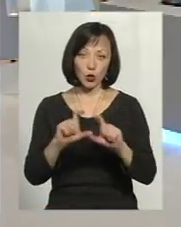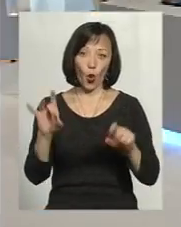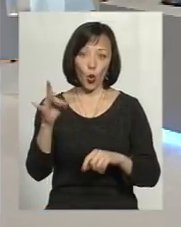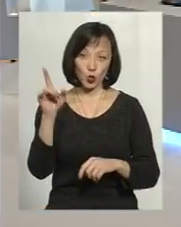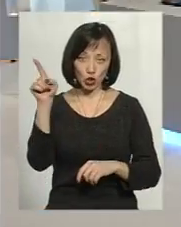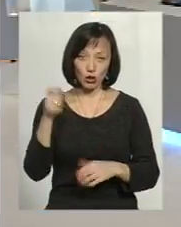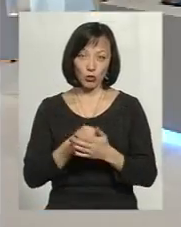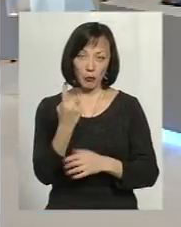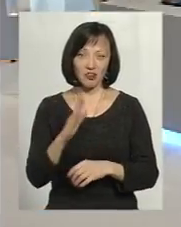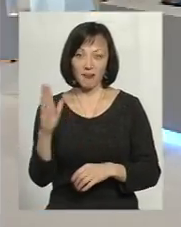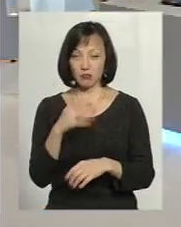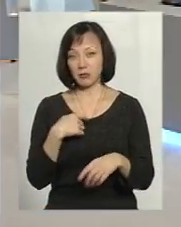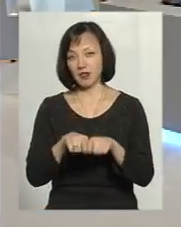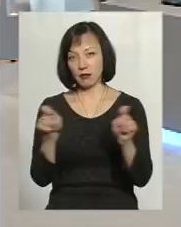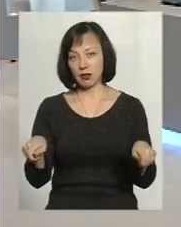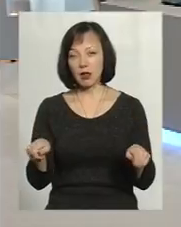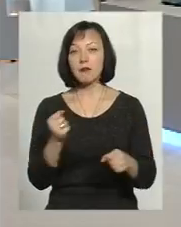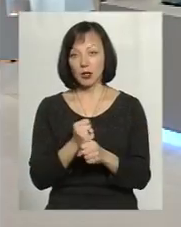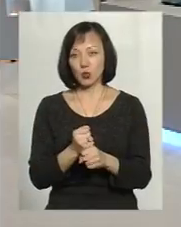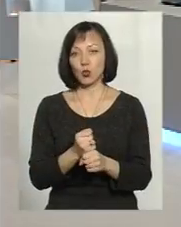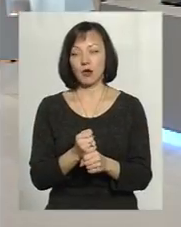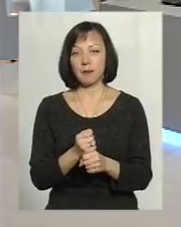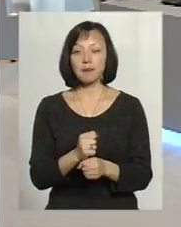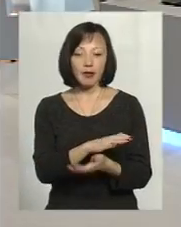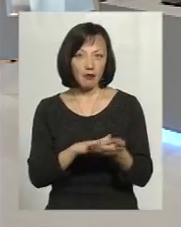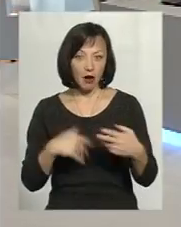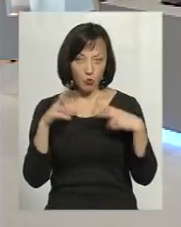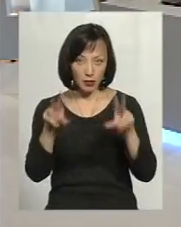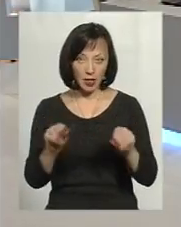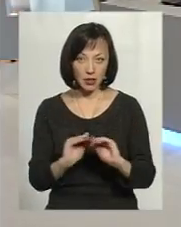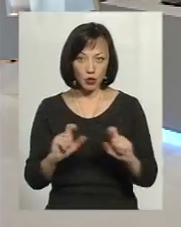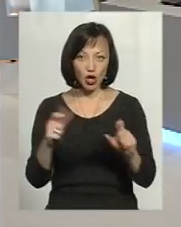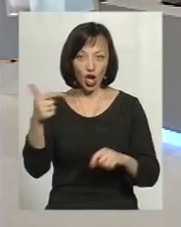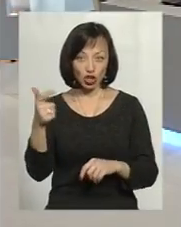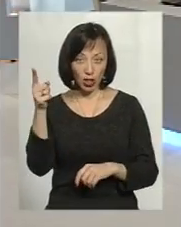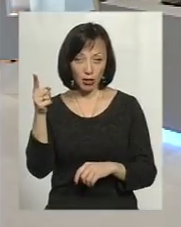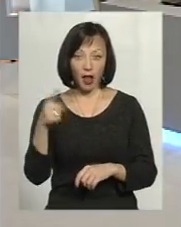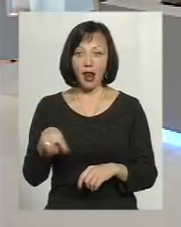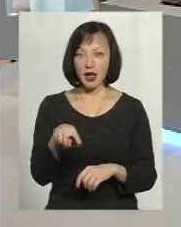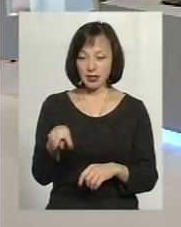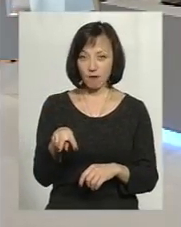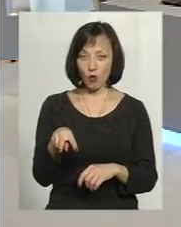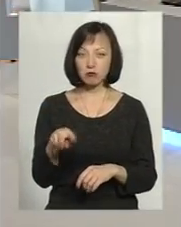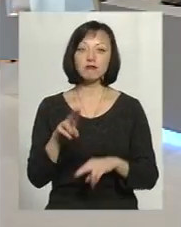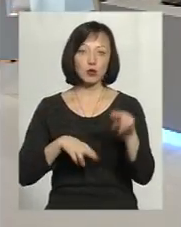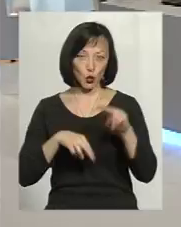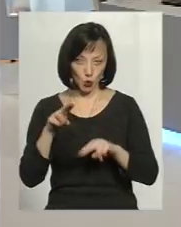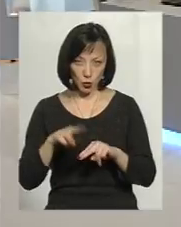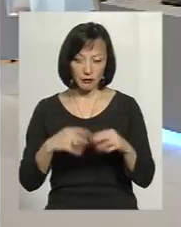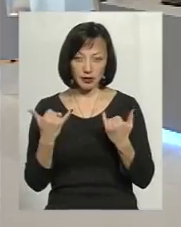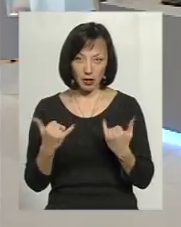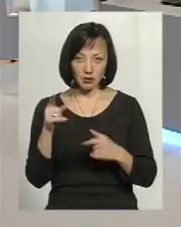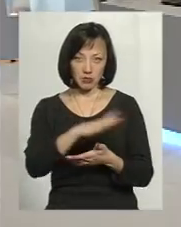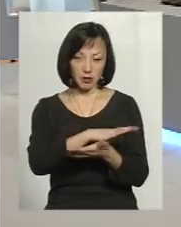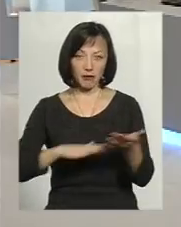Ружичній до 1 вересня, ми його відкрили, він функціонує. Далі ми пообіцяли садочок на Гречанах, на Лєзніво, вони будуються. Навіть зараз